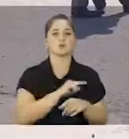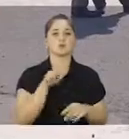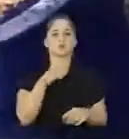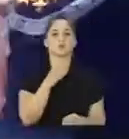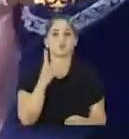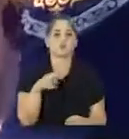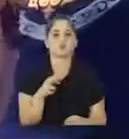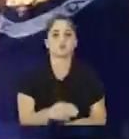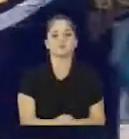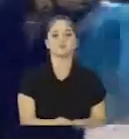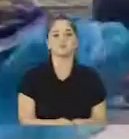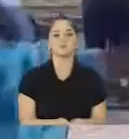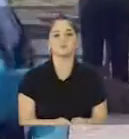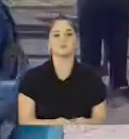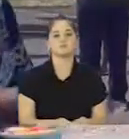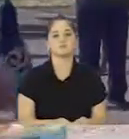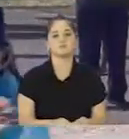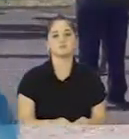ДВД.